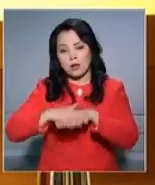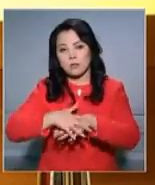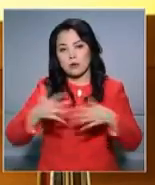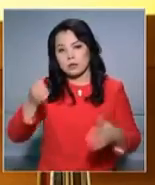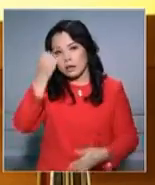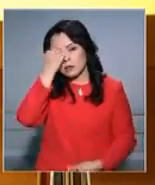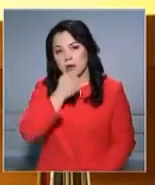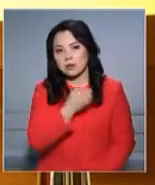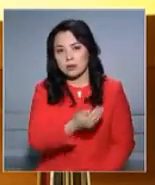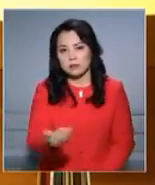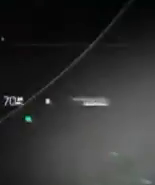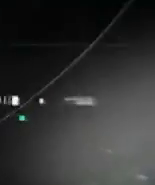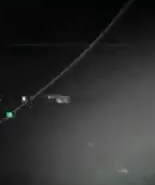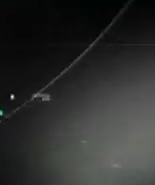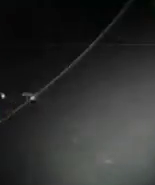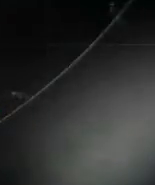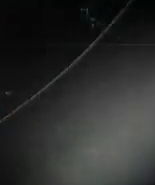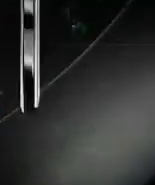айтамын.